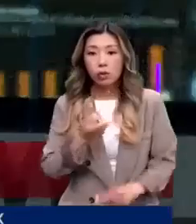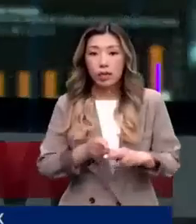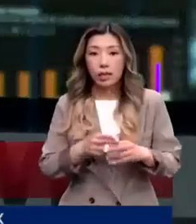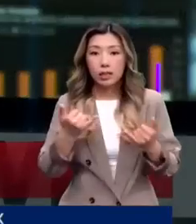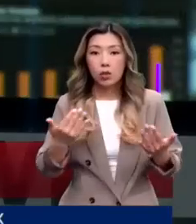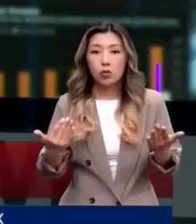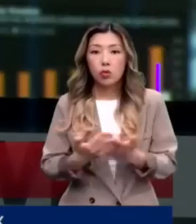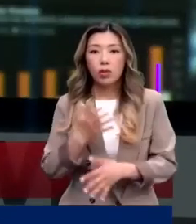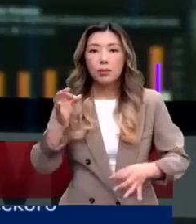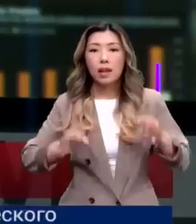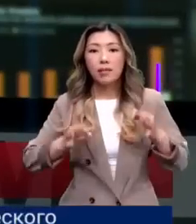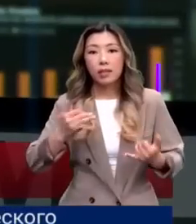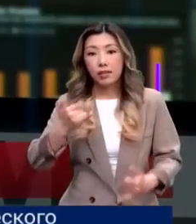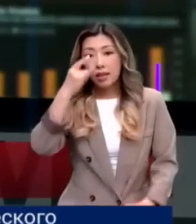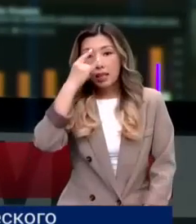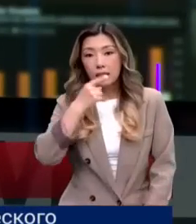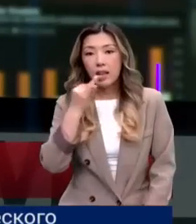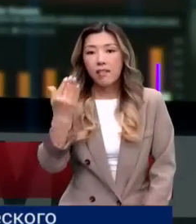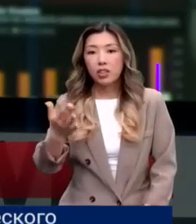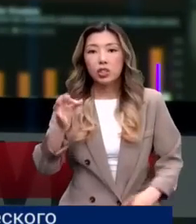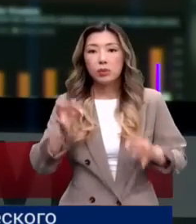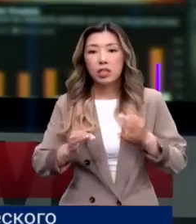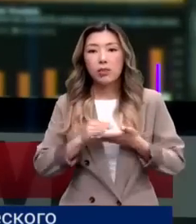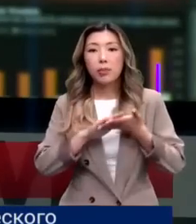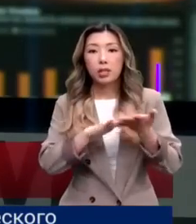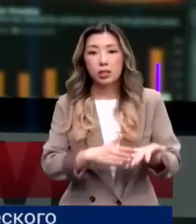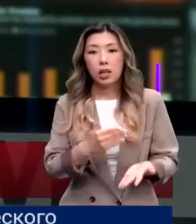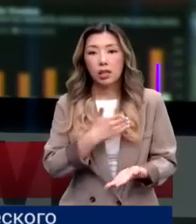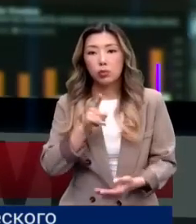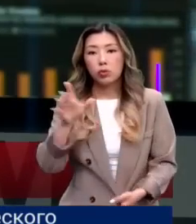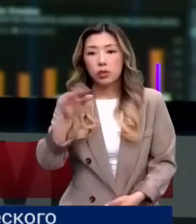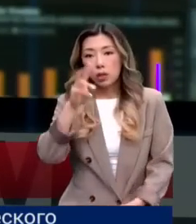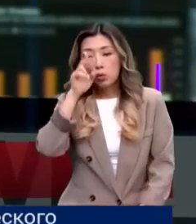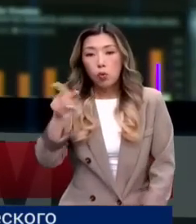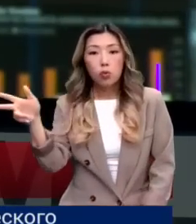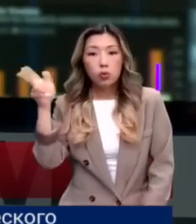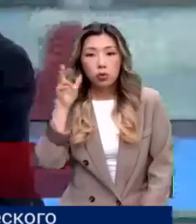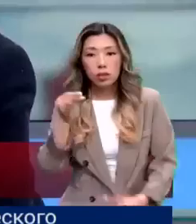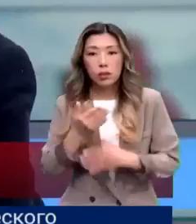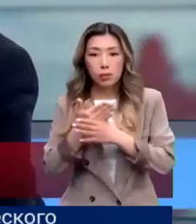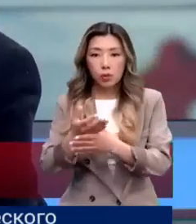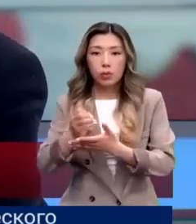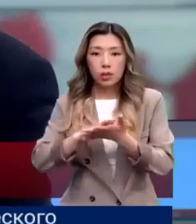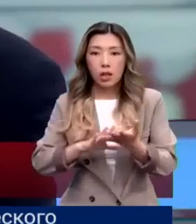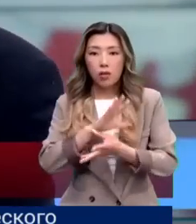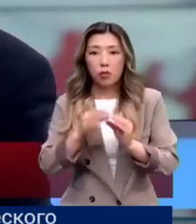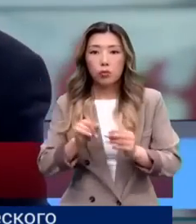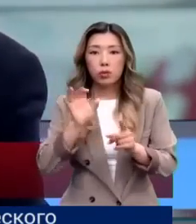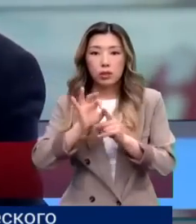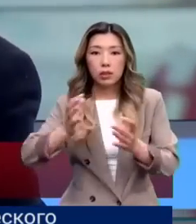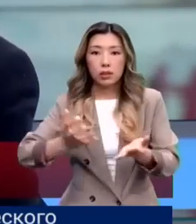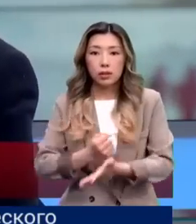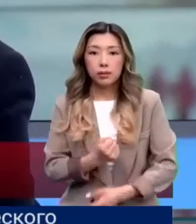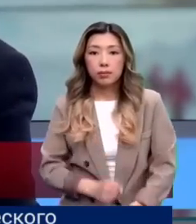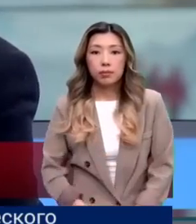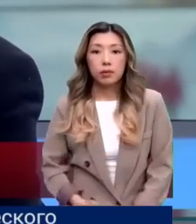нового справедливого Казахстана и ваши справедливые предложения, они пусть будут услышаны, но и в целом это, собственно, пусть и приводит к конечной цели. Дмитрий, уже